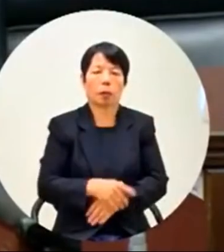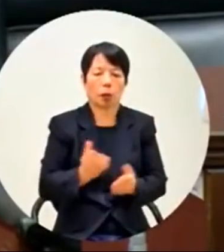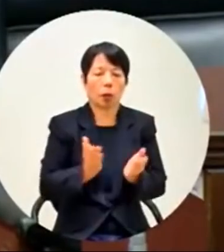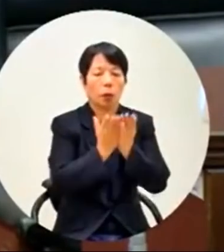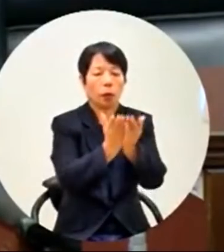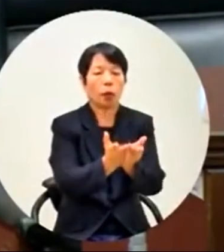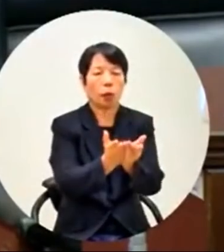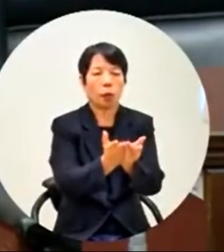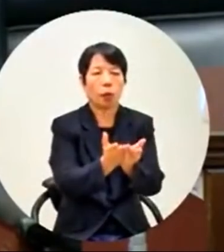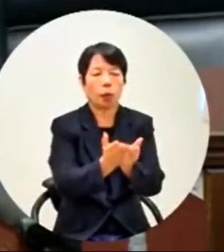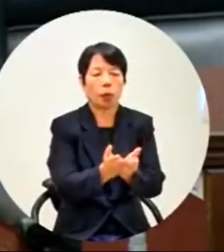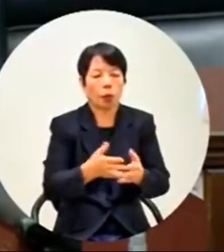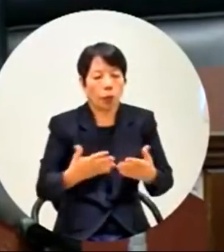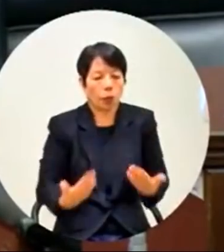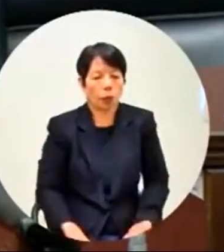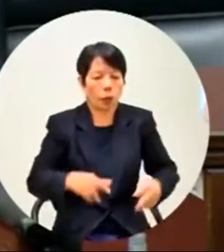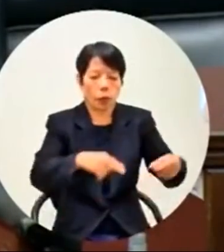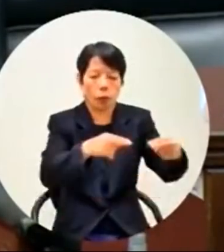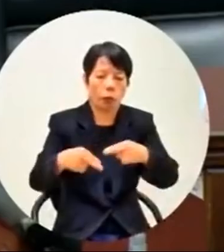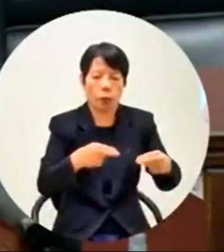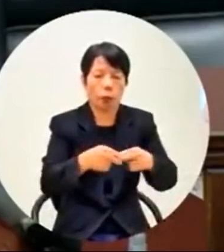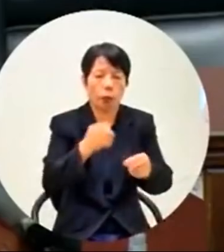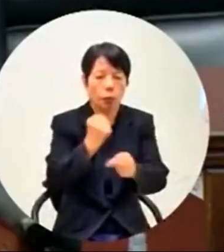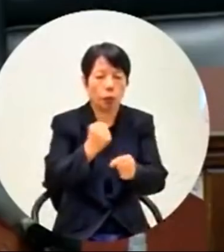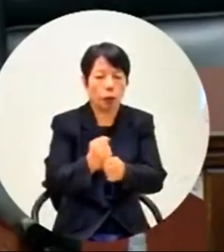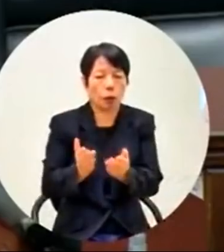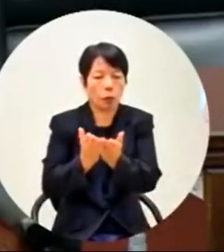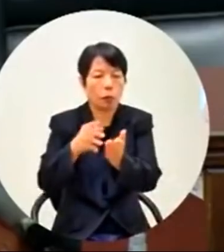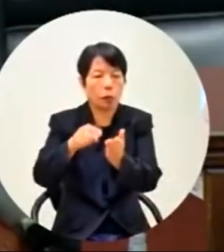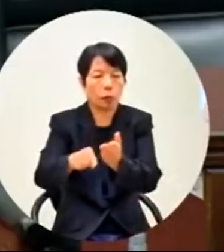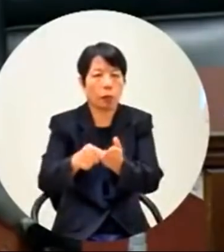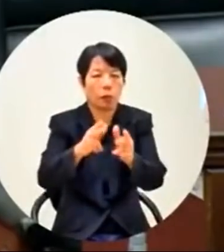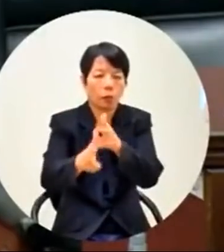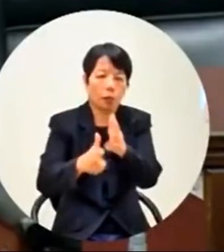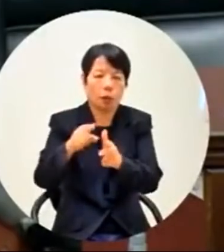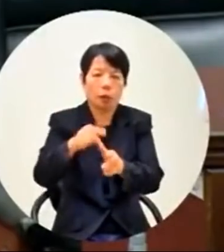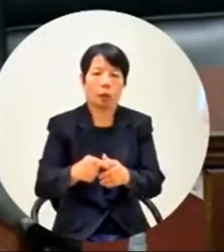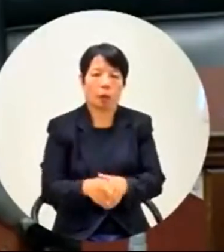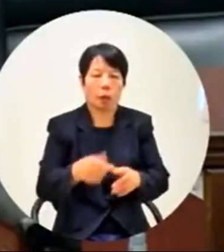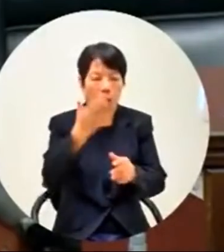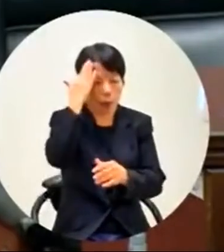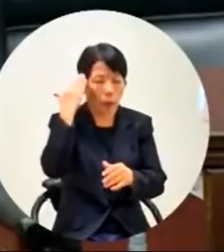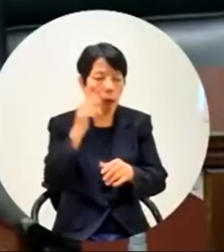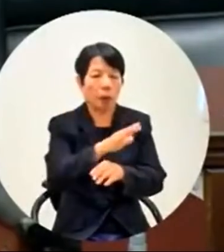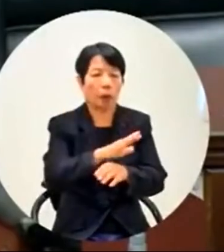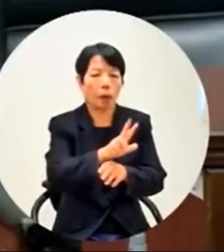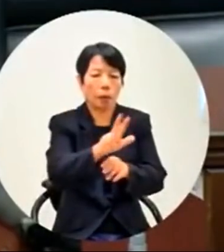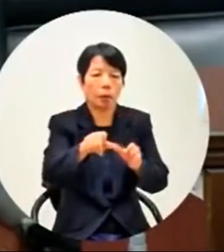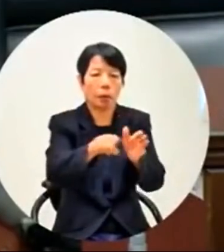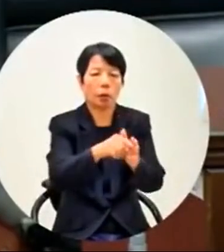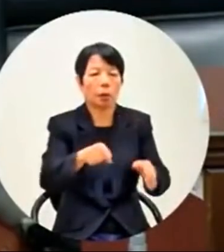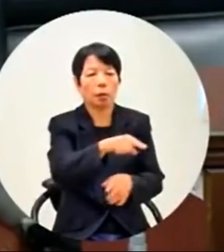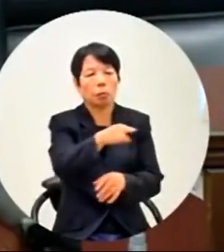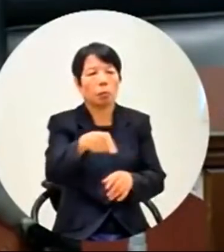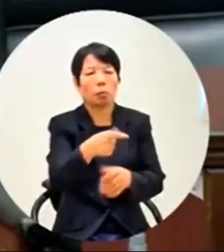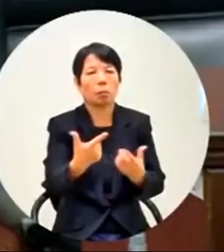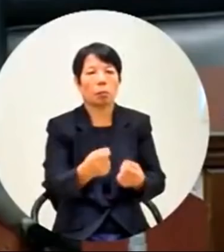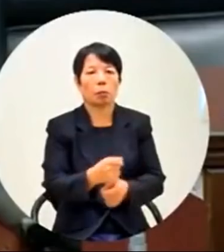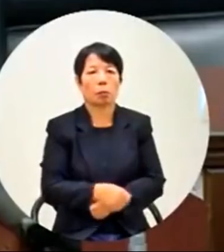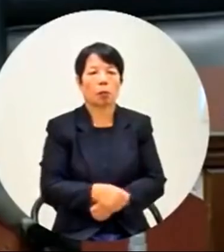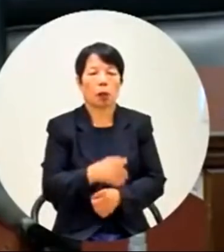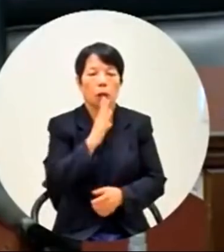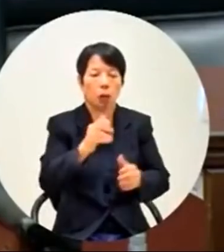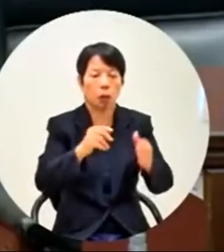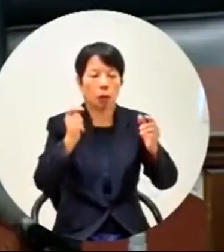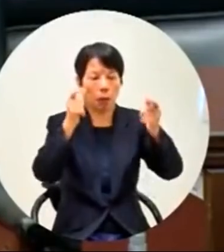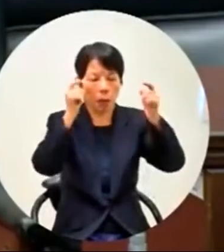的修船厂跟造船厂而已。其实你看那个黑色的圈圈那一块其实都还是应该是市府地，